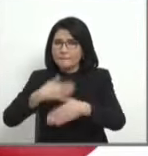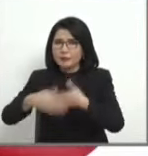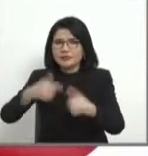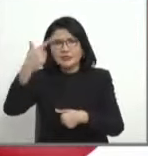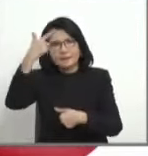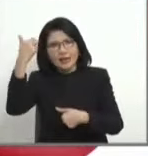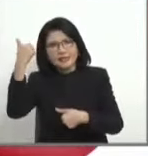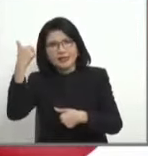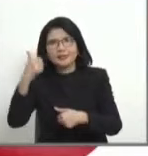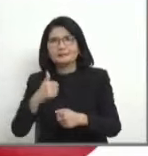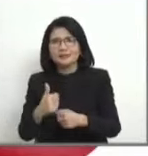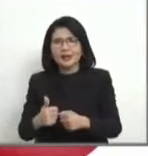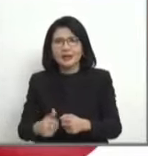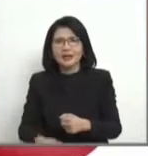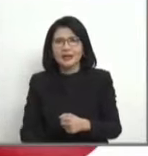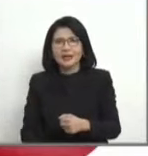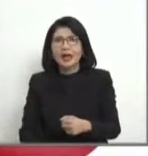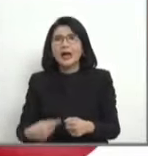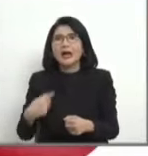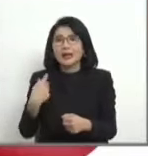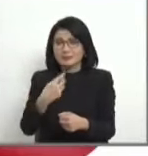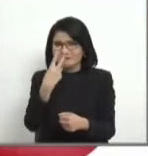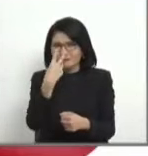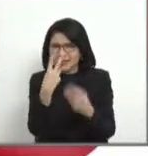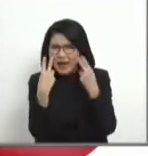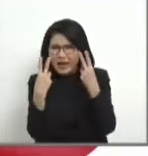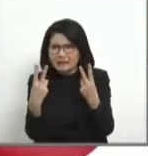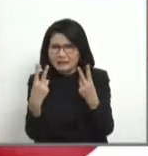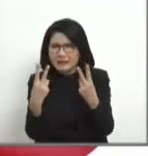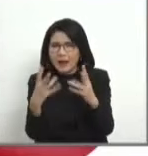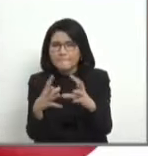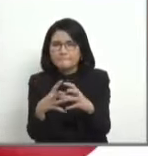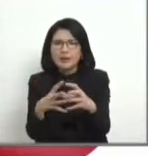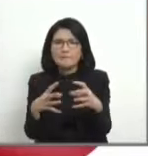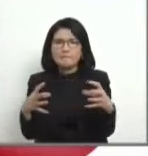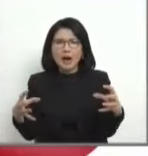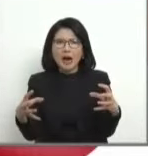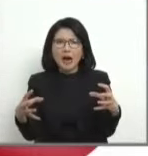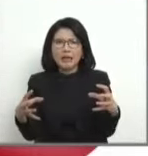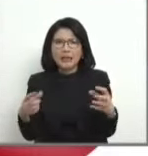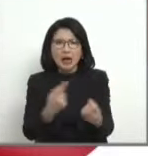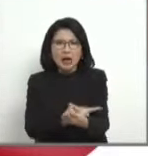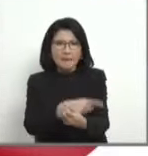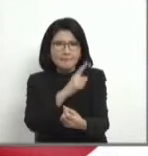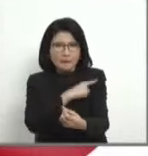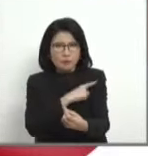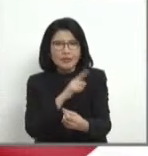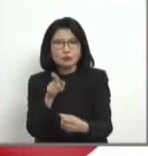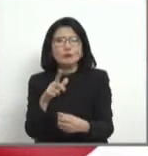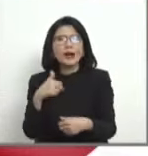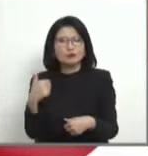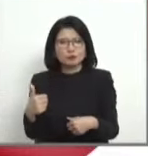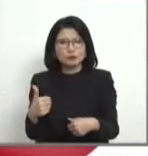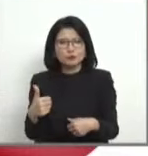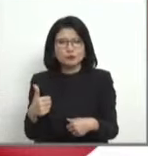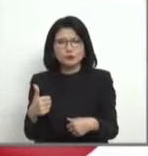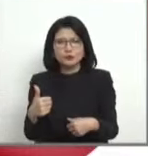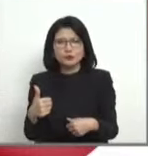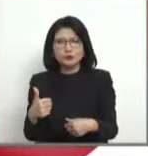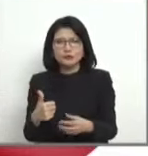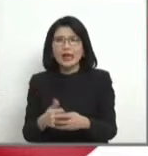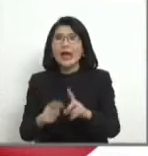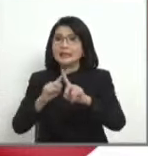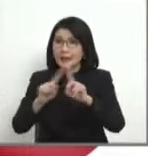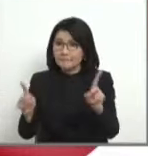akan terjadi. Jadi kami melihat pengembangan kompetensi itu baik. Jangan, tapi